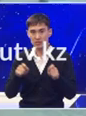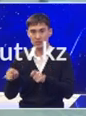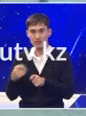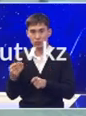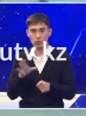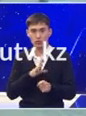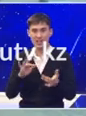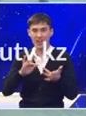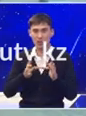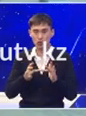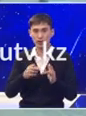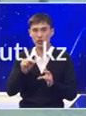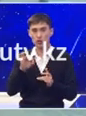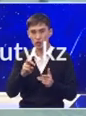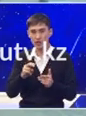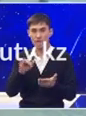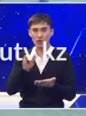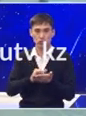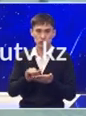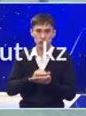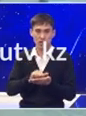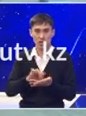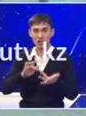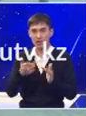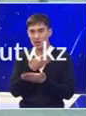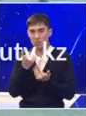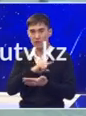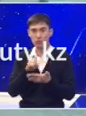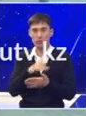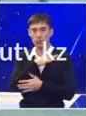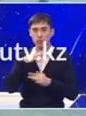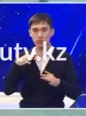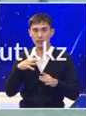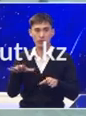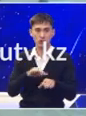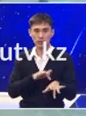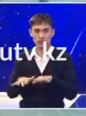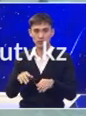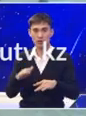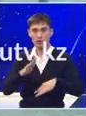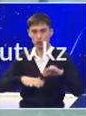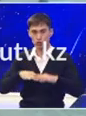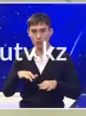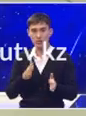нужны были электронные счета, фактуры, интернета не было. То есть вопросов было масса. Поэтому мы все это отрабатывали в ручном